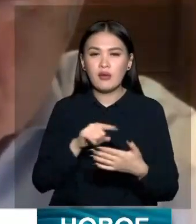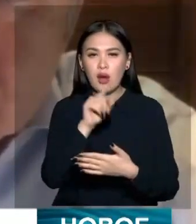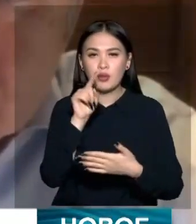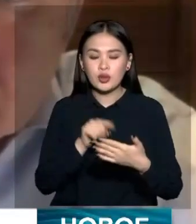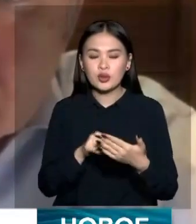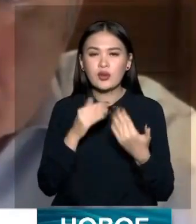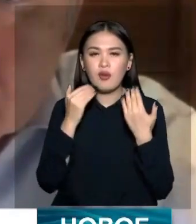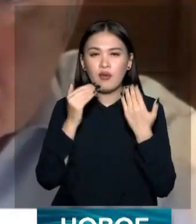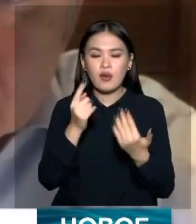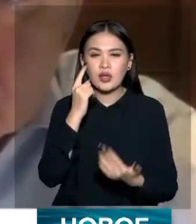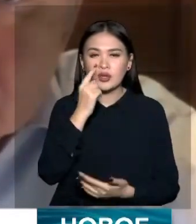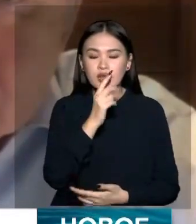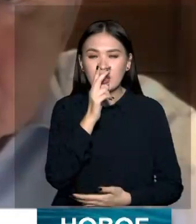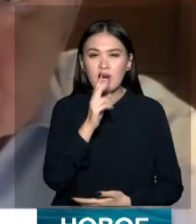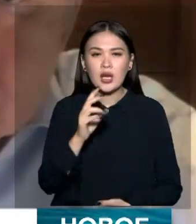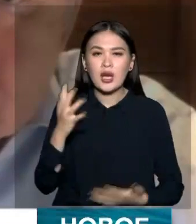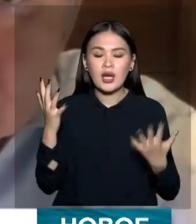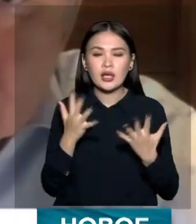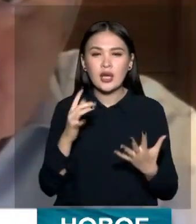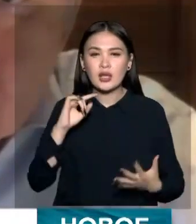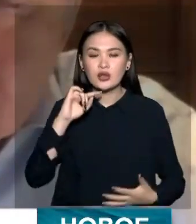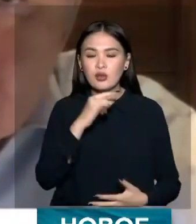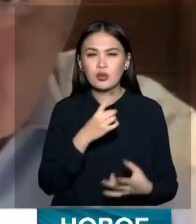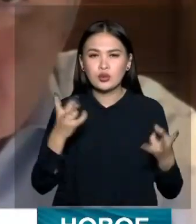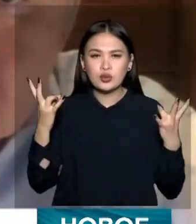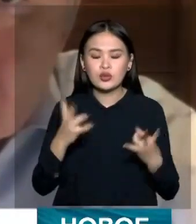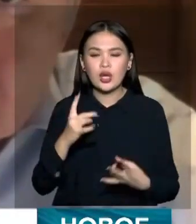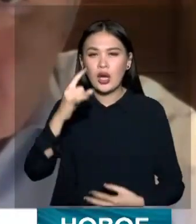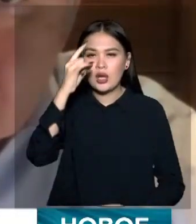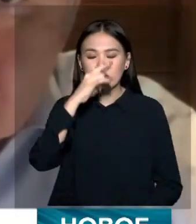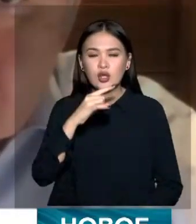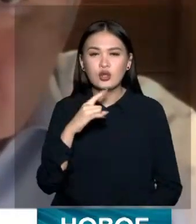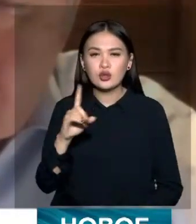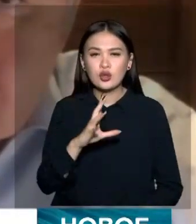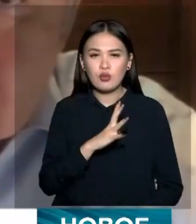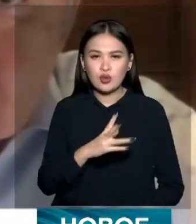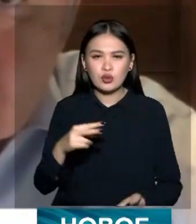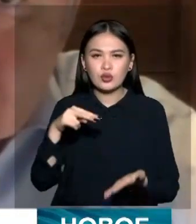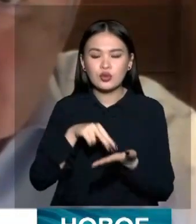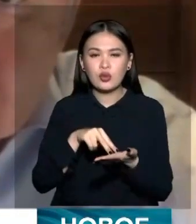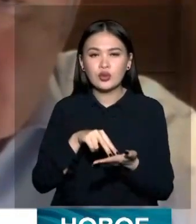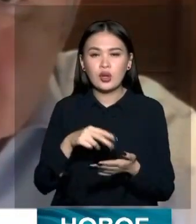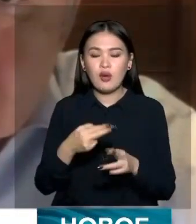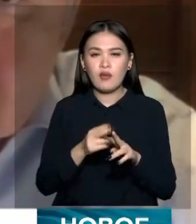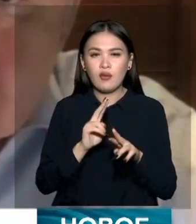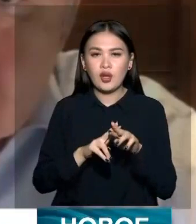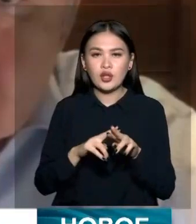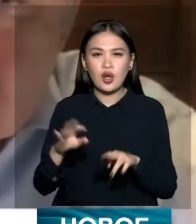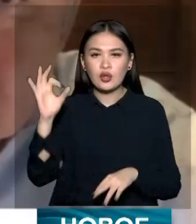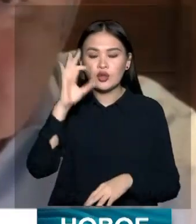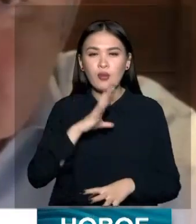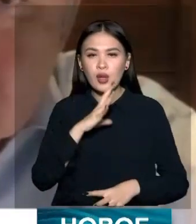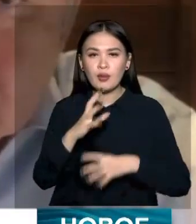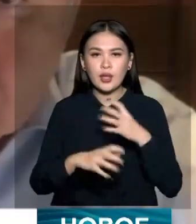ваш взгляд, какие экономические реформы нужны, чтобы Казахстан был более устойчивым на фоне происходящего в